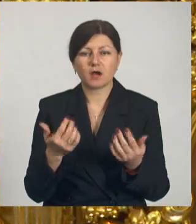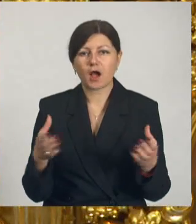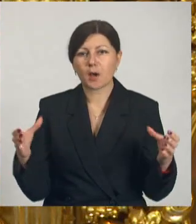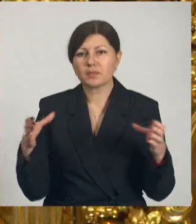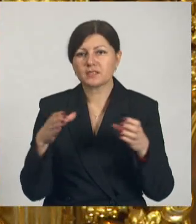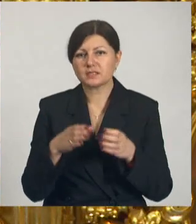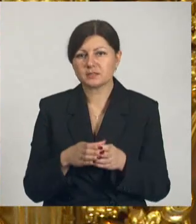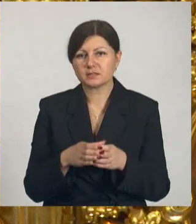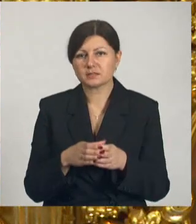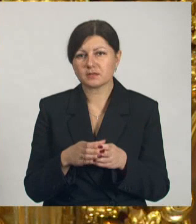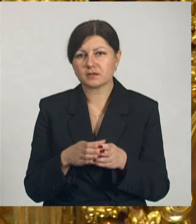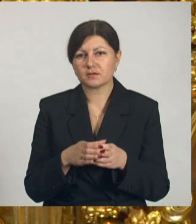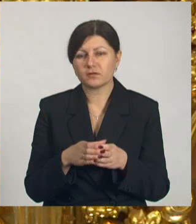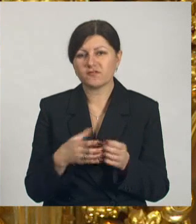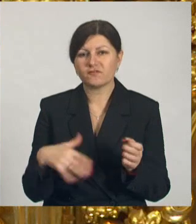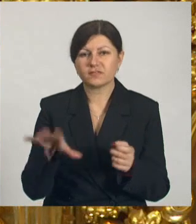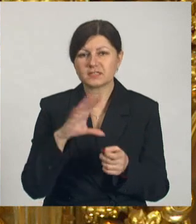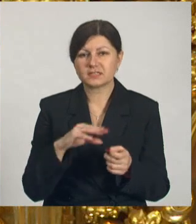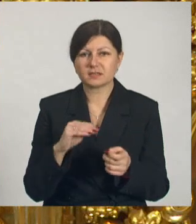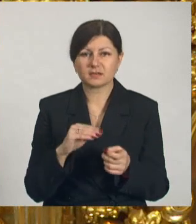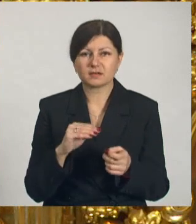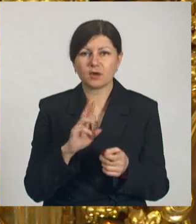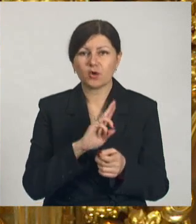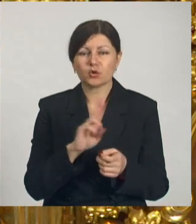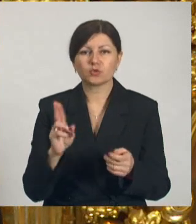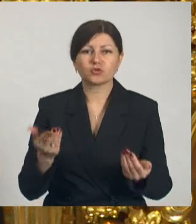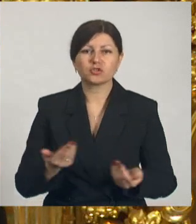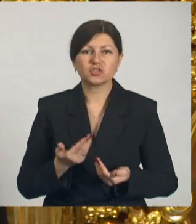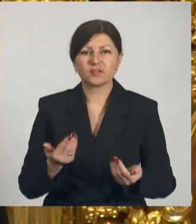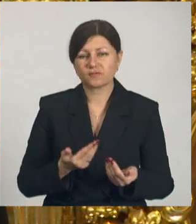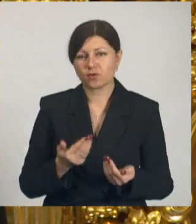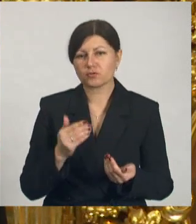объединиться всех, кто живет на Святом Белогорье.